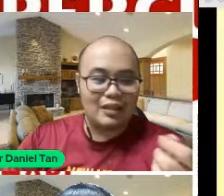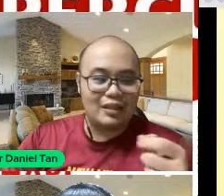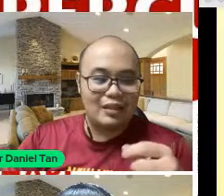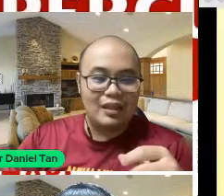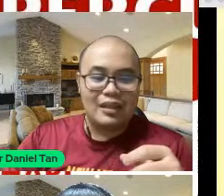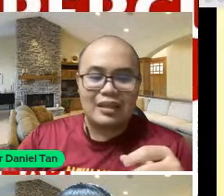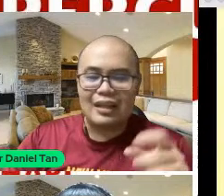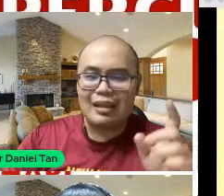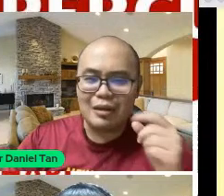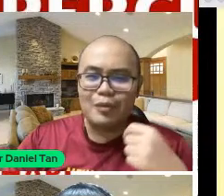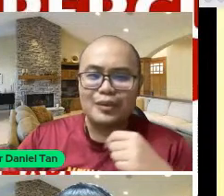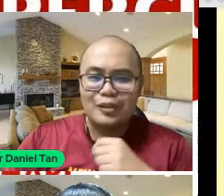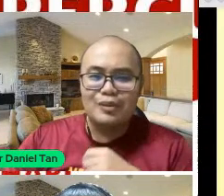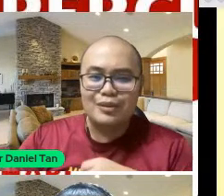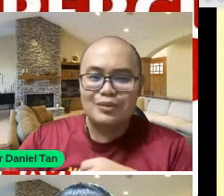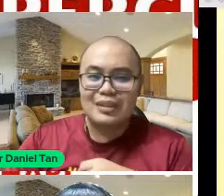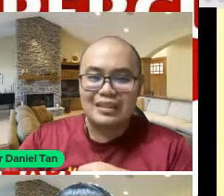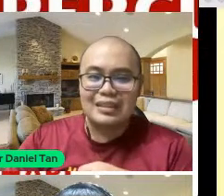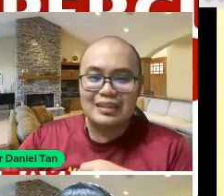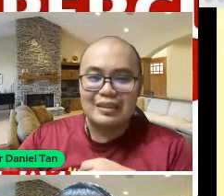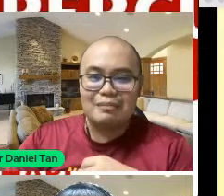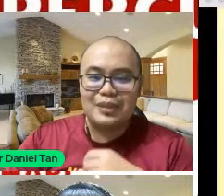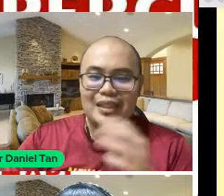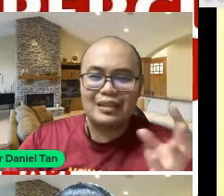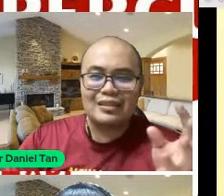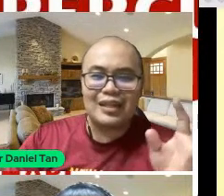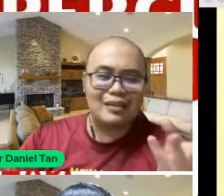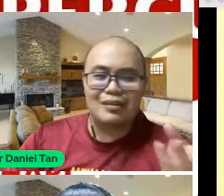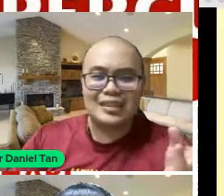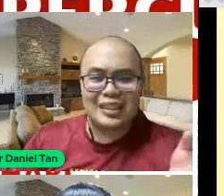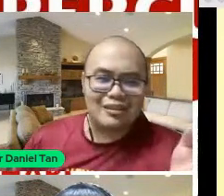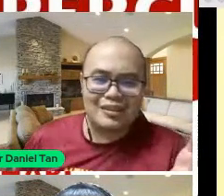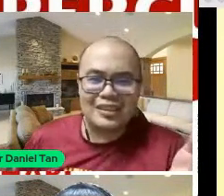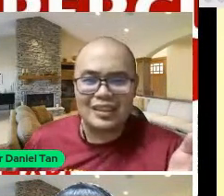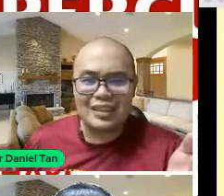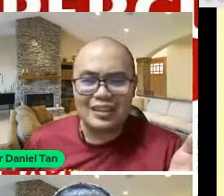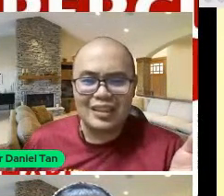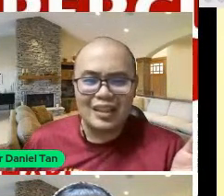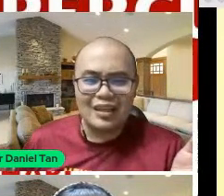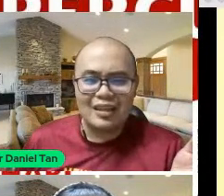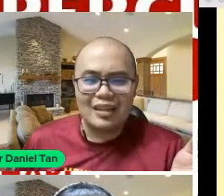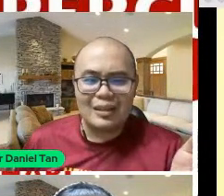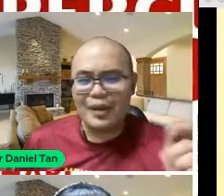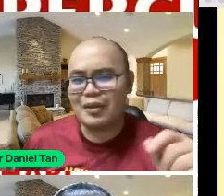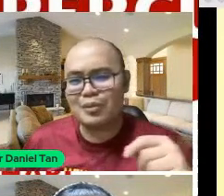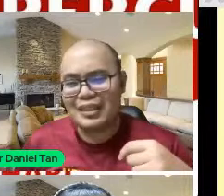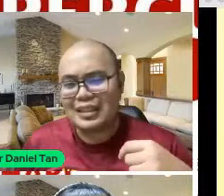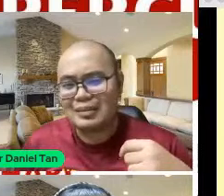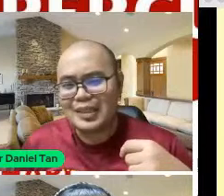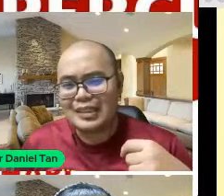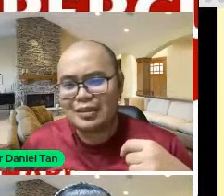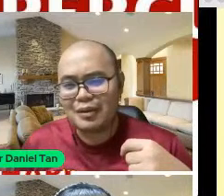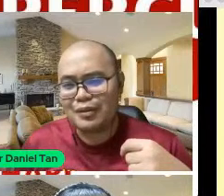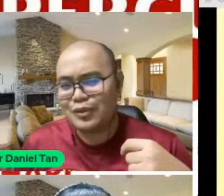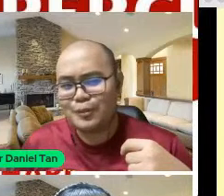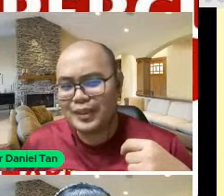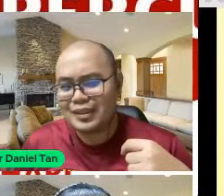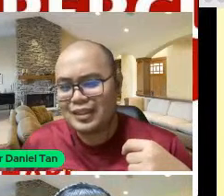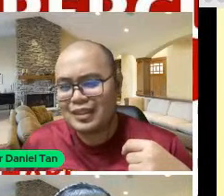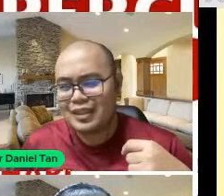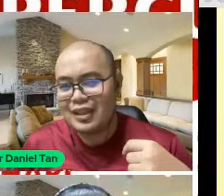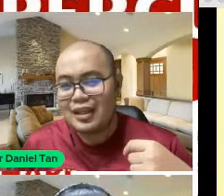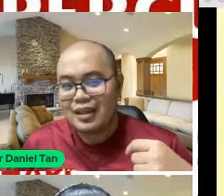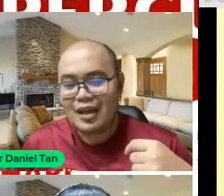ah kalau kamu betul-betul suka tentang bidang teknologi teknologi ini ketua community dari menjadi seorang